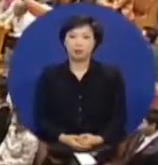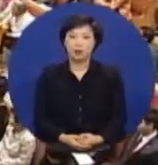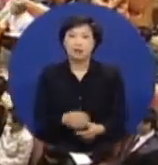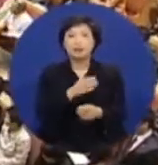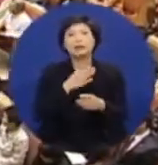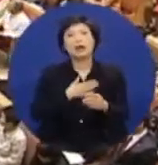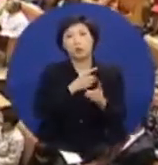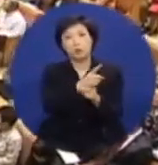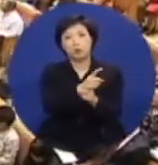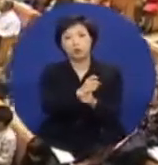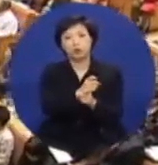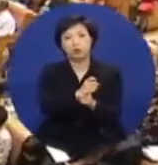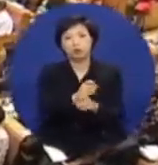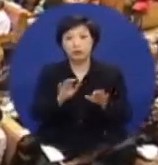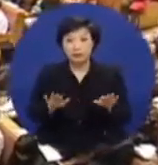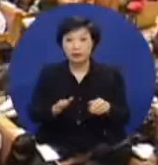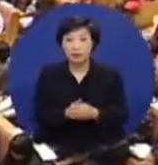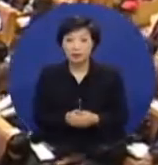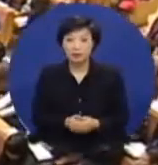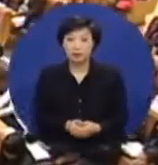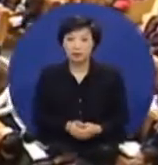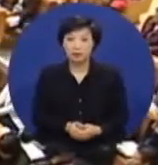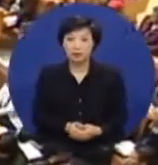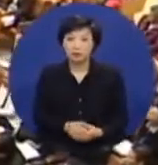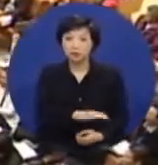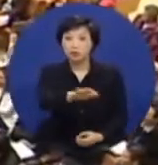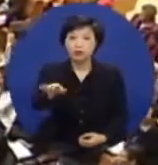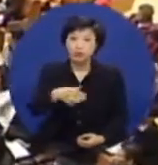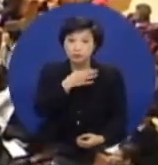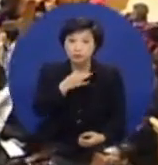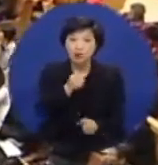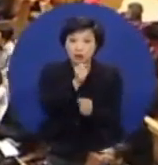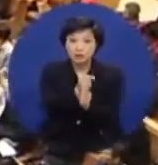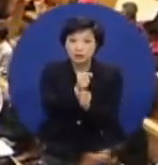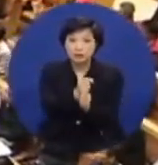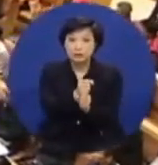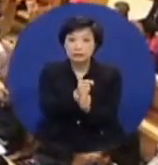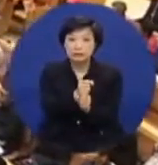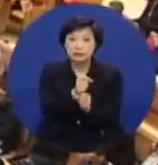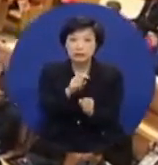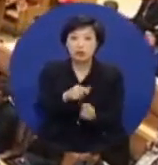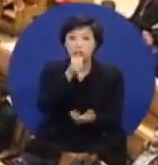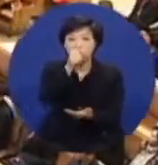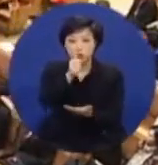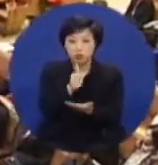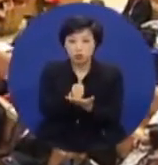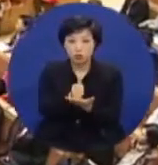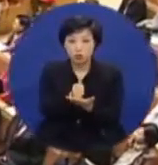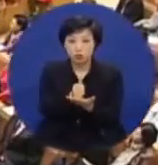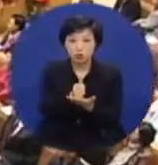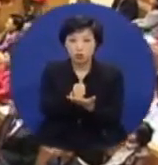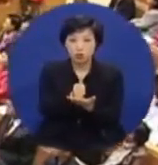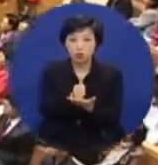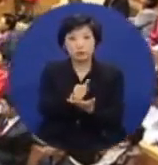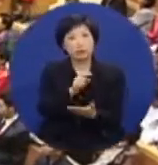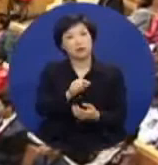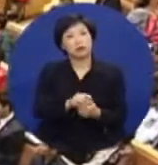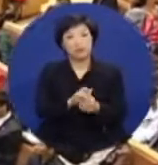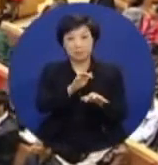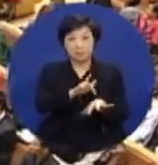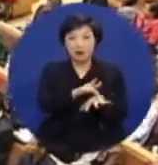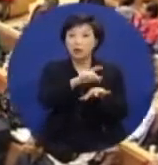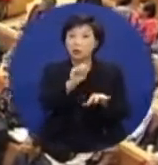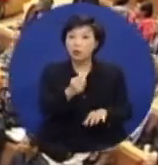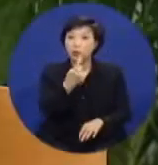원수 근데 불행한 위하는 이 뒤에 이거 바비에게